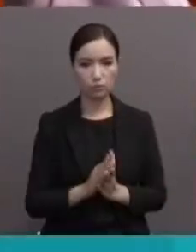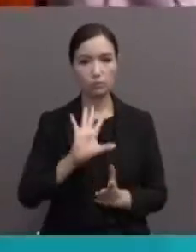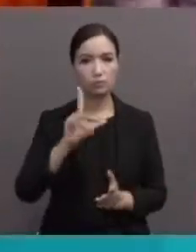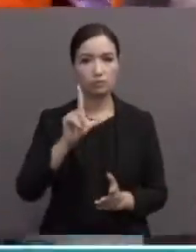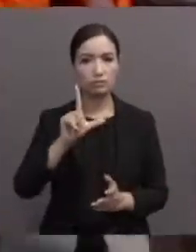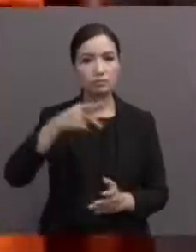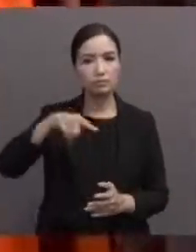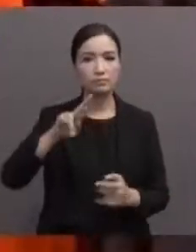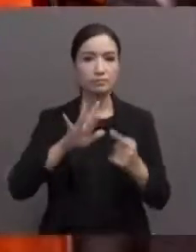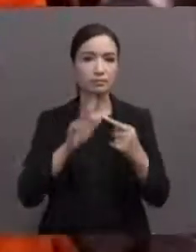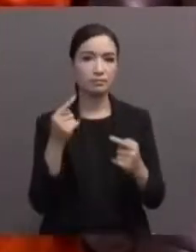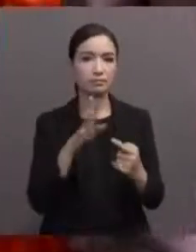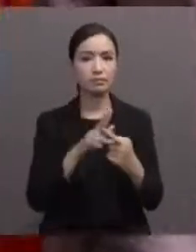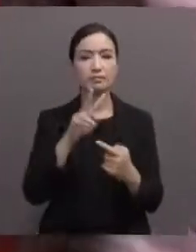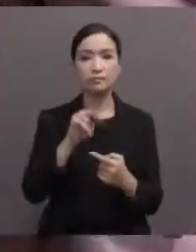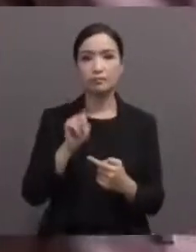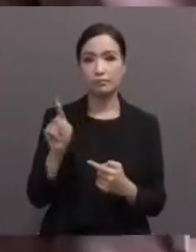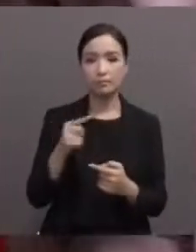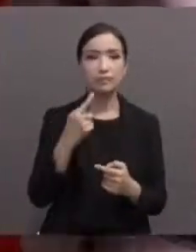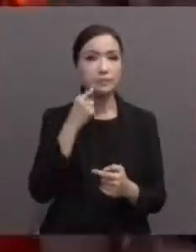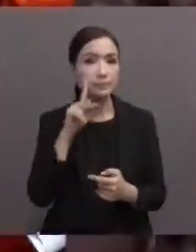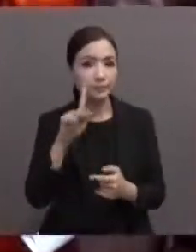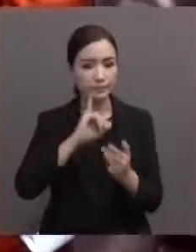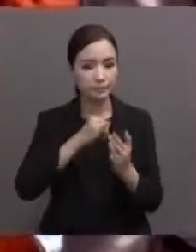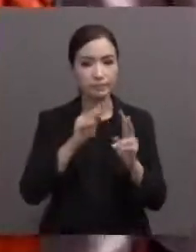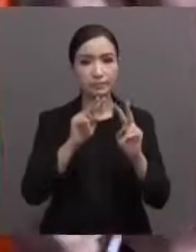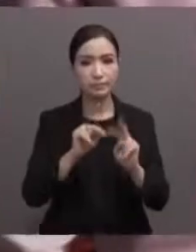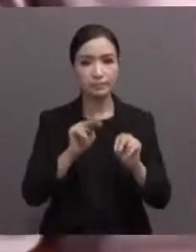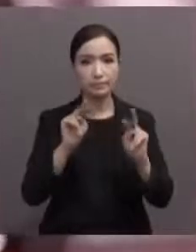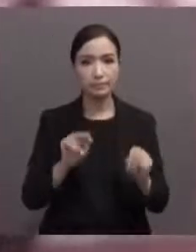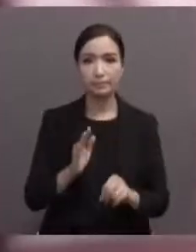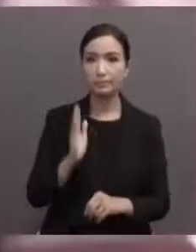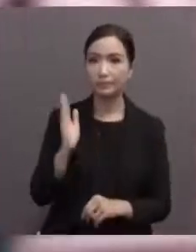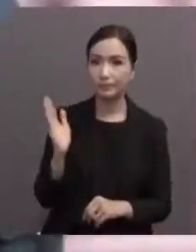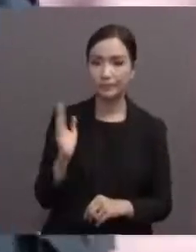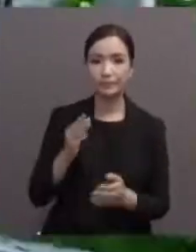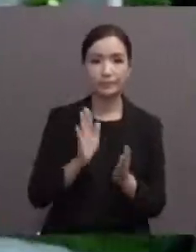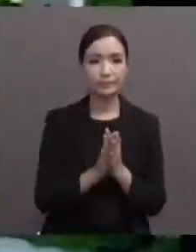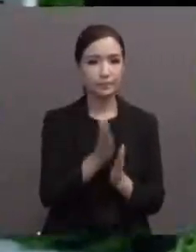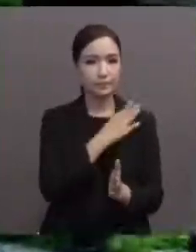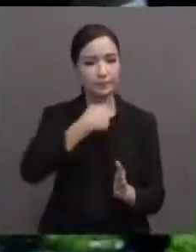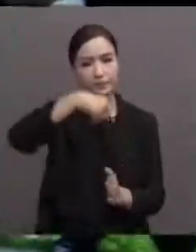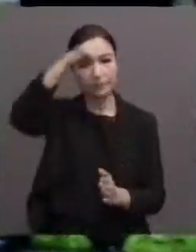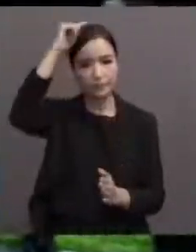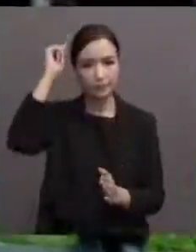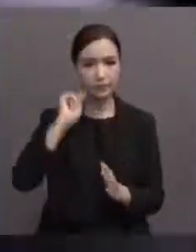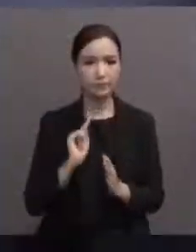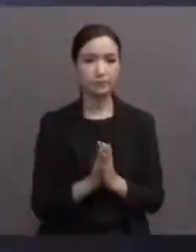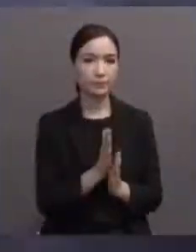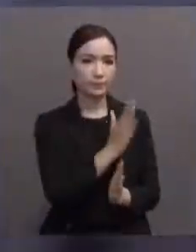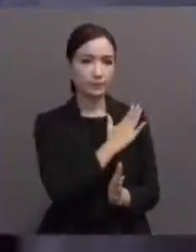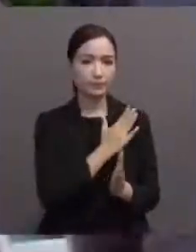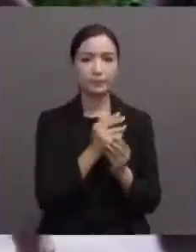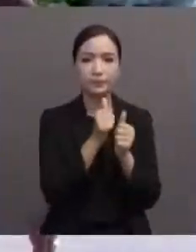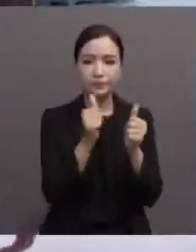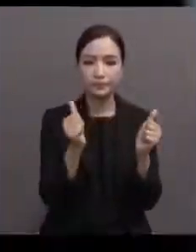ครับบรรยากาศที่วัดชลประทานรังสฤษฎิ์ที่ปากเกร็ดนนทบุรีมีพิธีบรรพชาอุปสมบทอุทิศถวายเป็นพระราชกุศลแด่พระบ